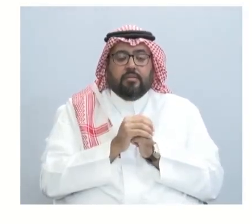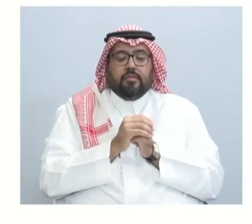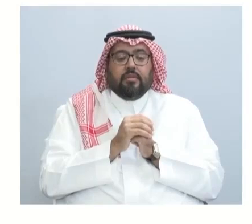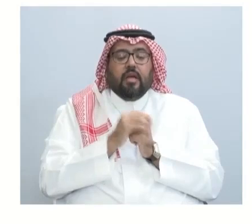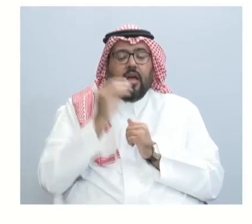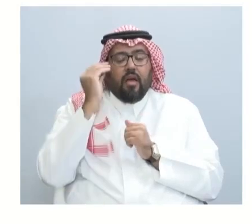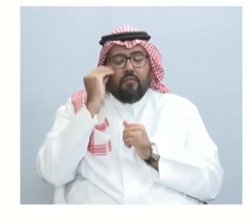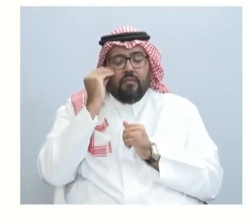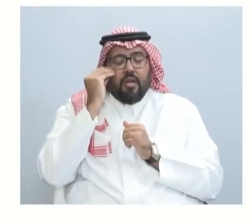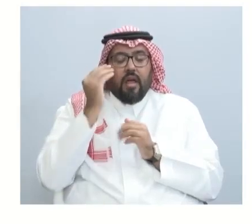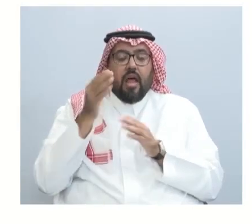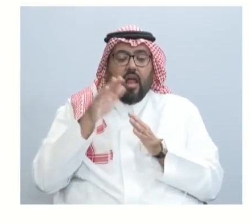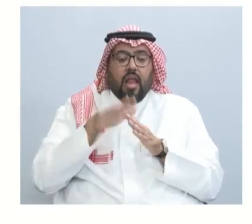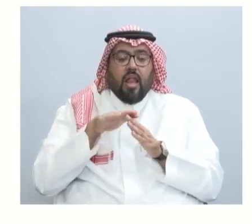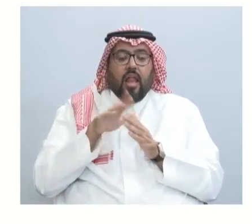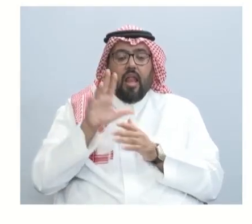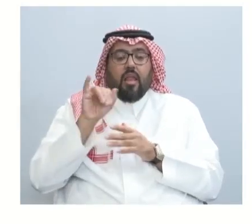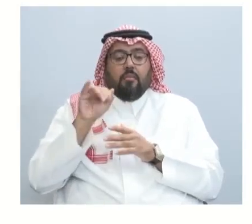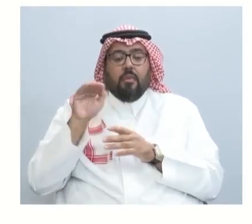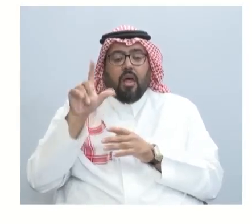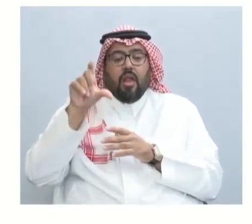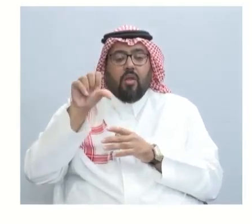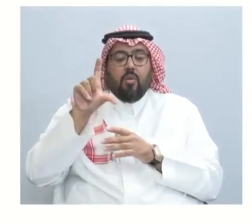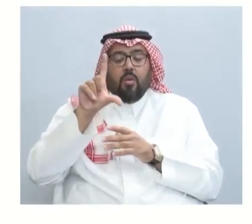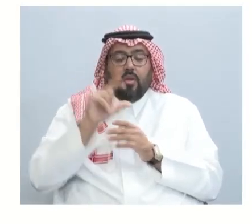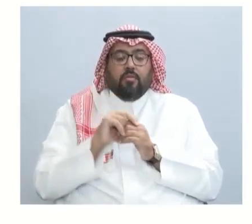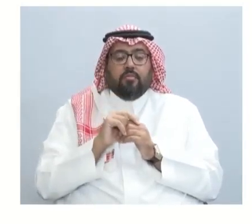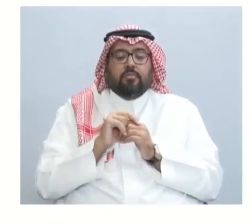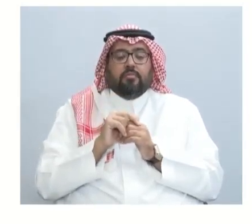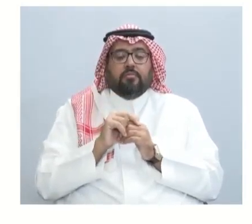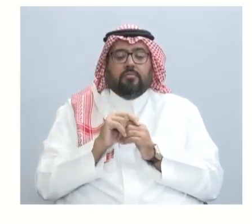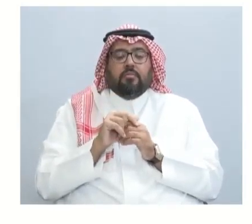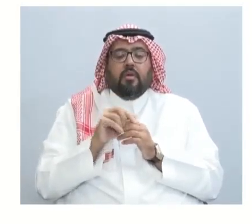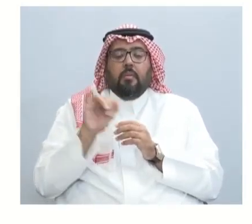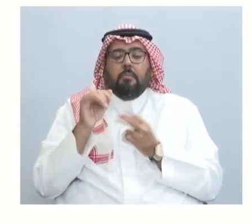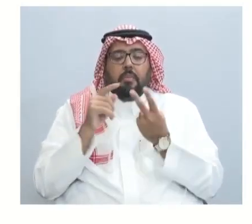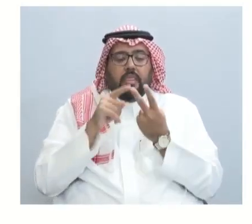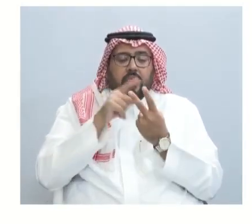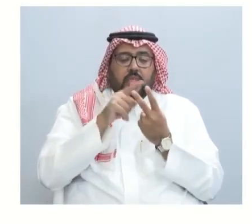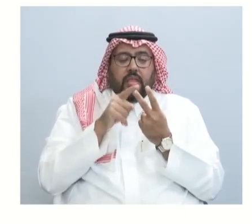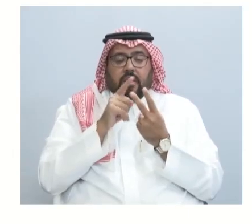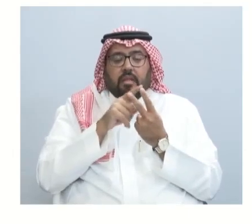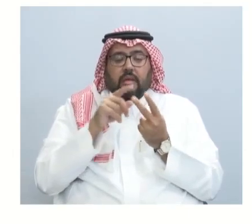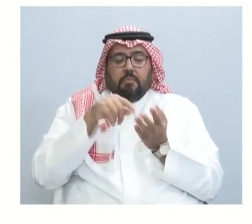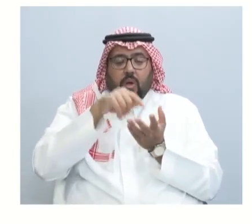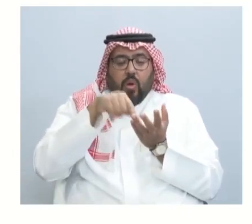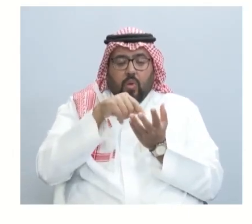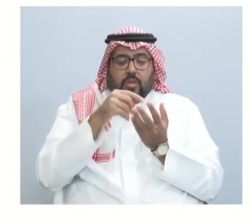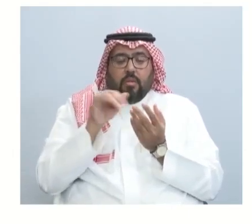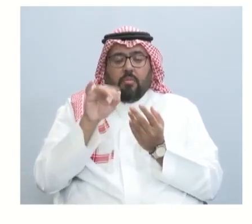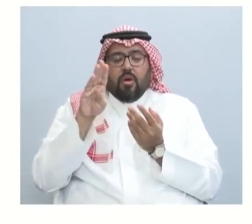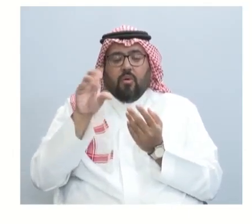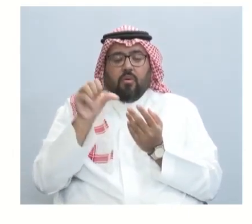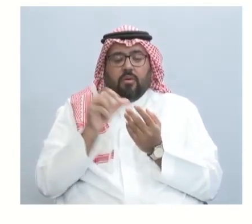تعرفنا على ان المحلول هو عباره عن ماده ثاني او هو مخلوط مكون